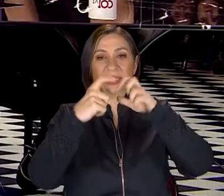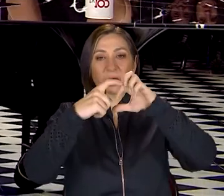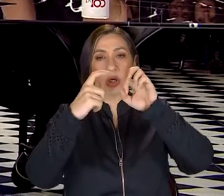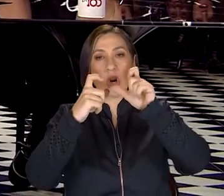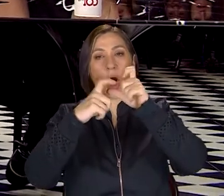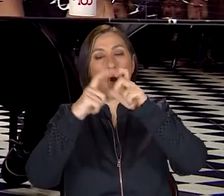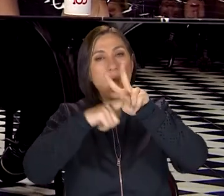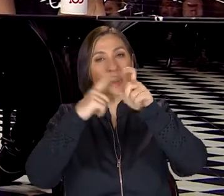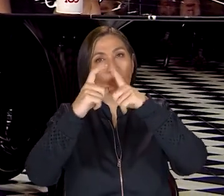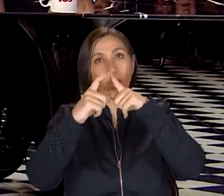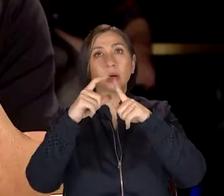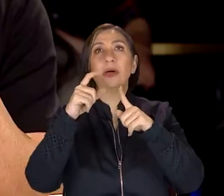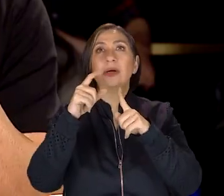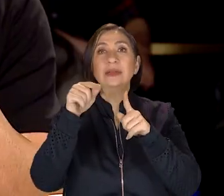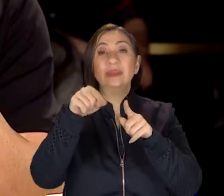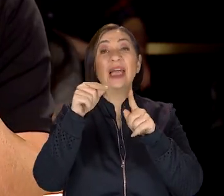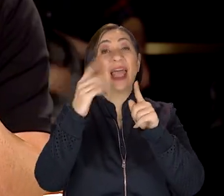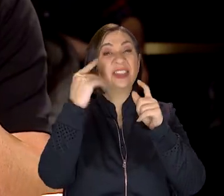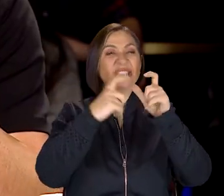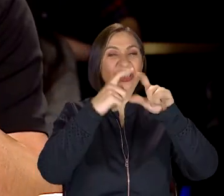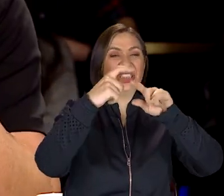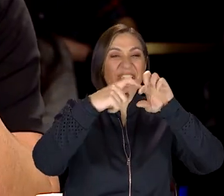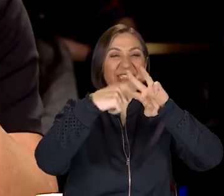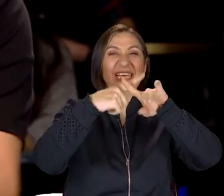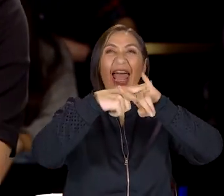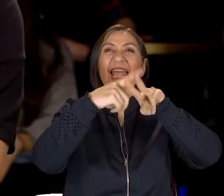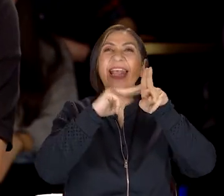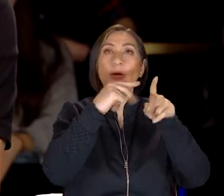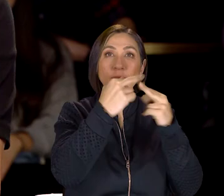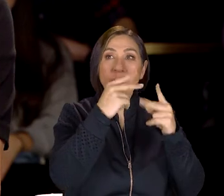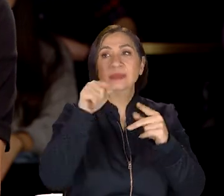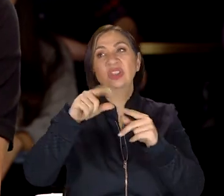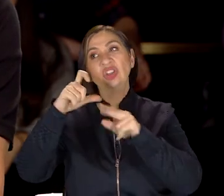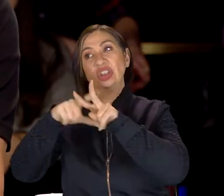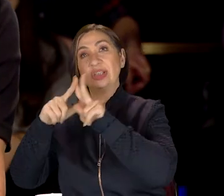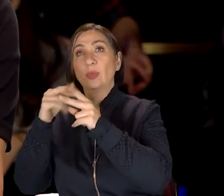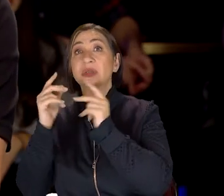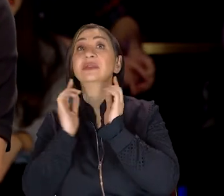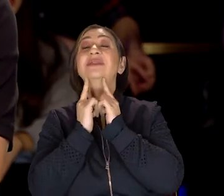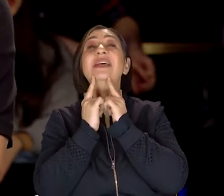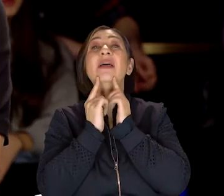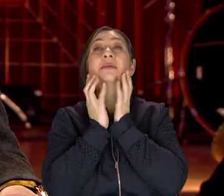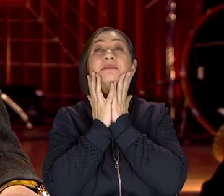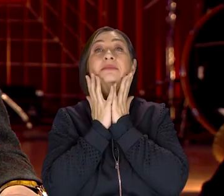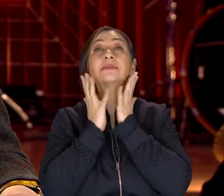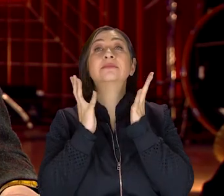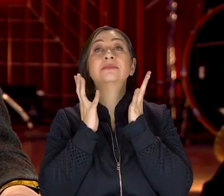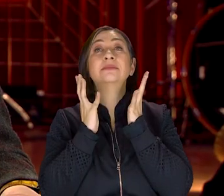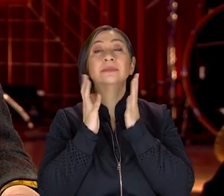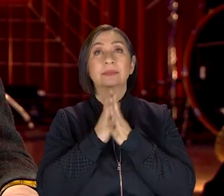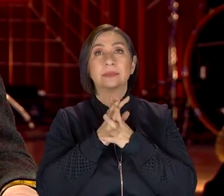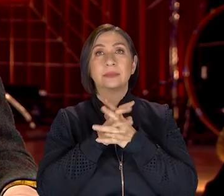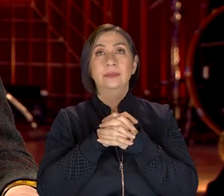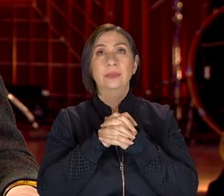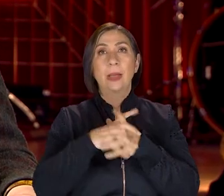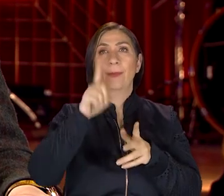Ben eskiden Şirek'i konuşuyordum. Şimdi Can Yaman'ı konuşacağım. Growth'u şeyden yani. Anlarsın abi. Çeneden anlarsın growth'u. Ne oluyor? Çene genişliyor mu? Çene genişliyor. Bana bir